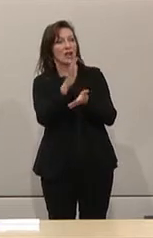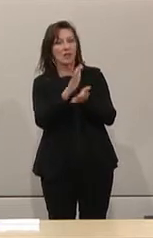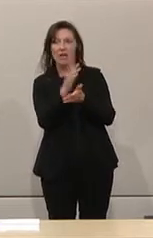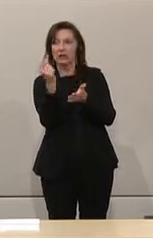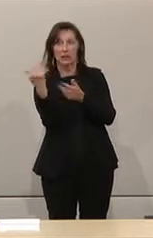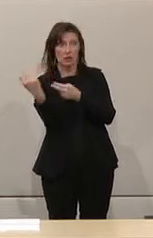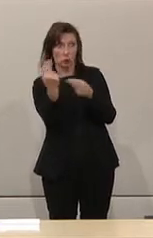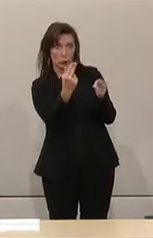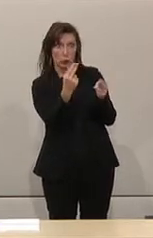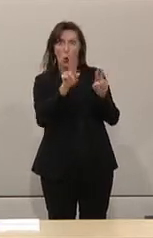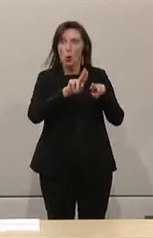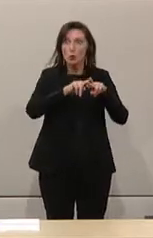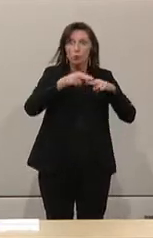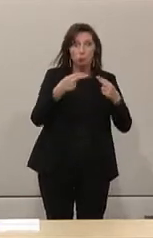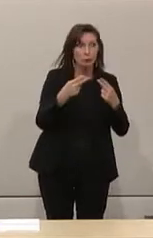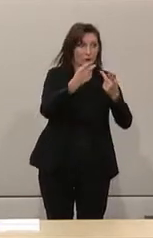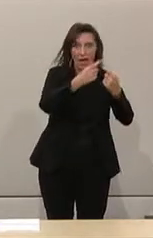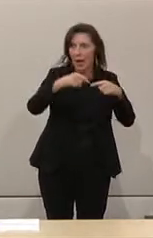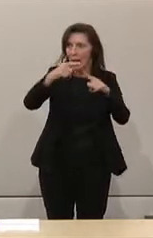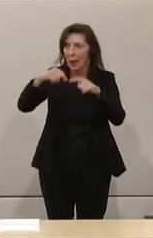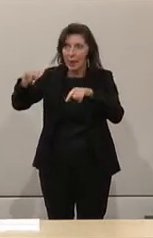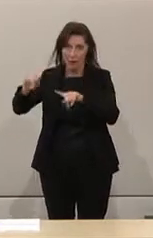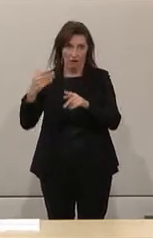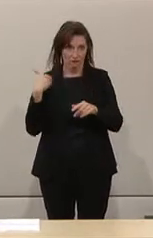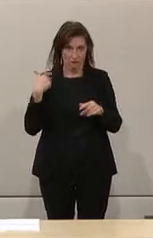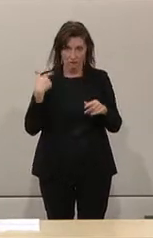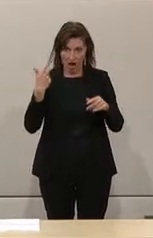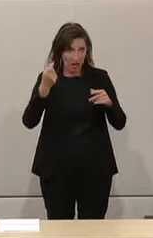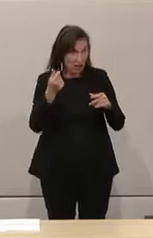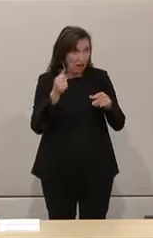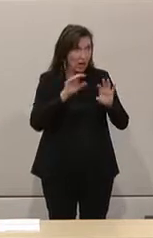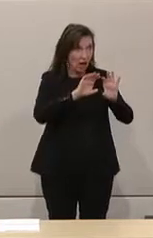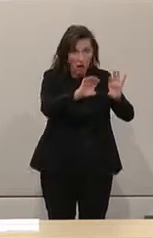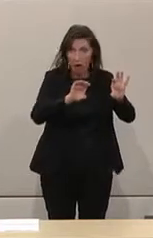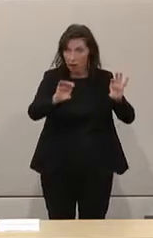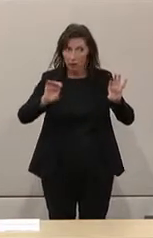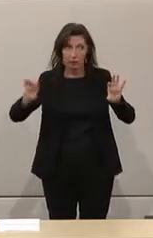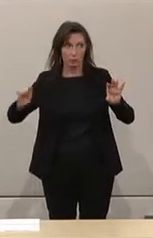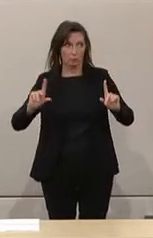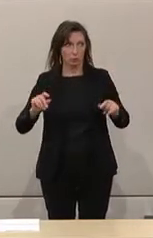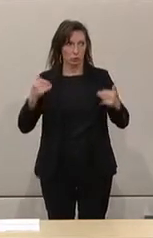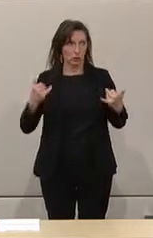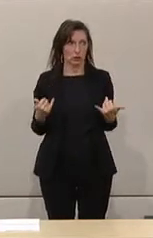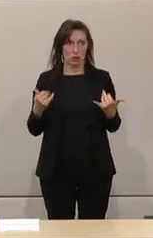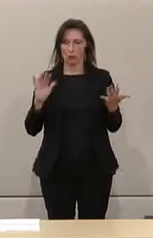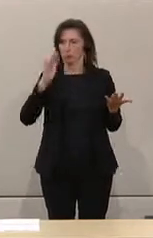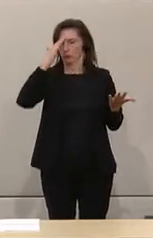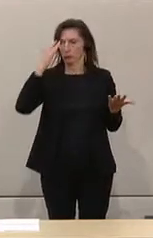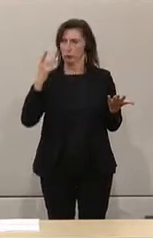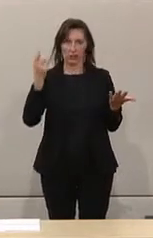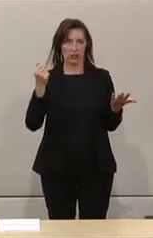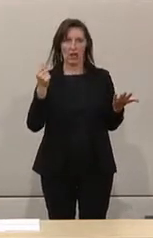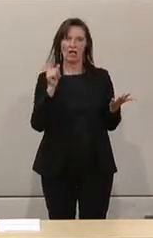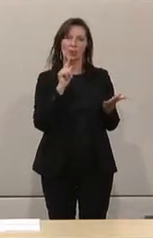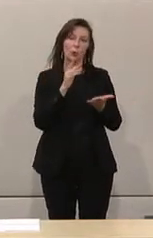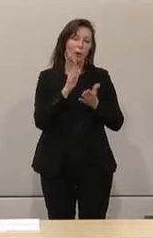Ländern darüber hinaus noch Wohnbaugeld gegeben hat, dann wissen wir heute, dass dieses Geld nur zu einem